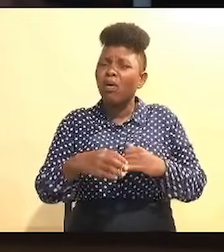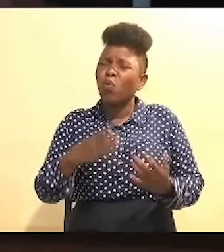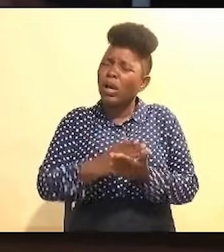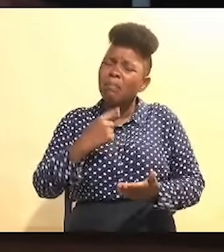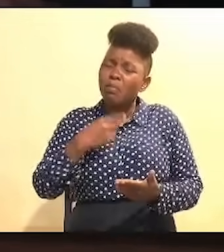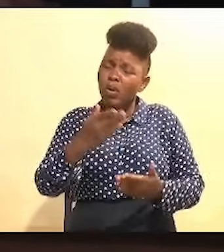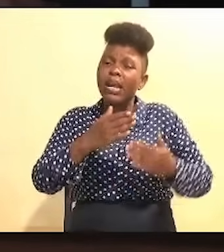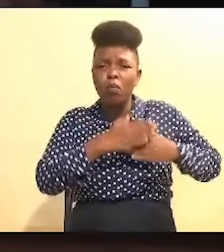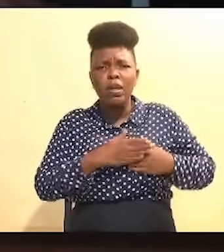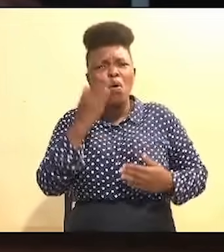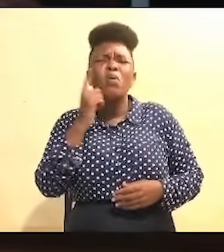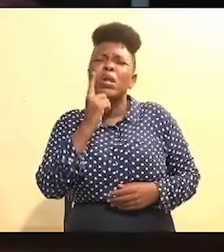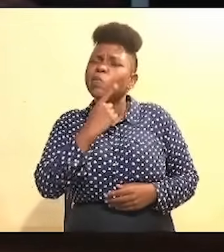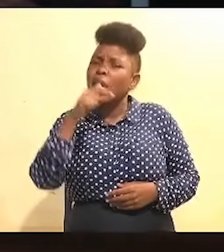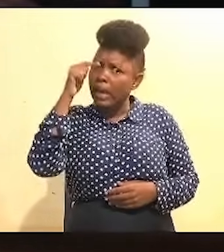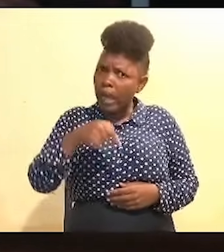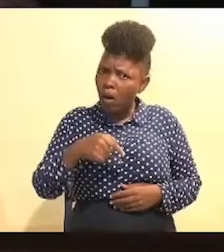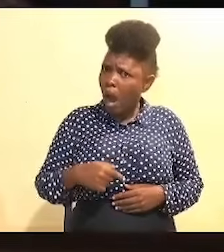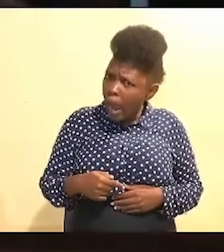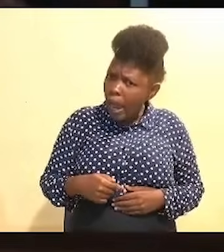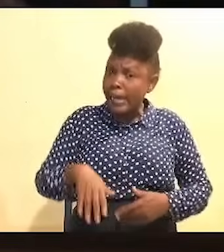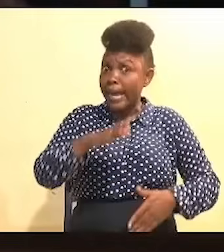ninakupenda. Wewe na unamjibu leo mvua itanyesha.